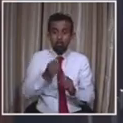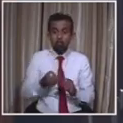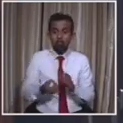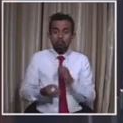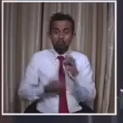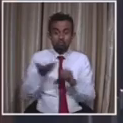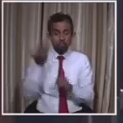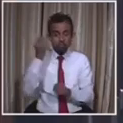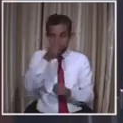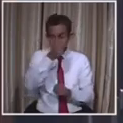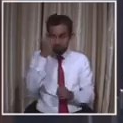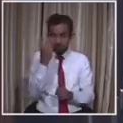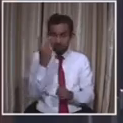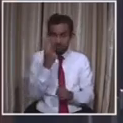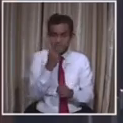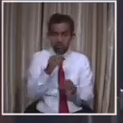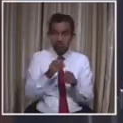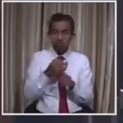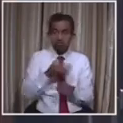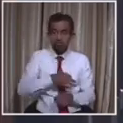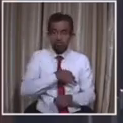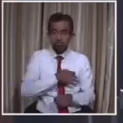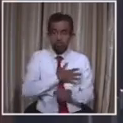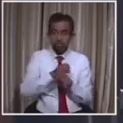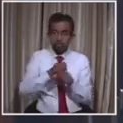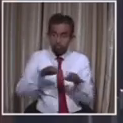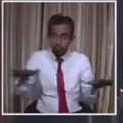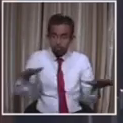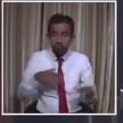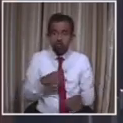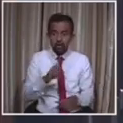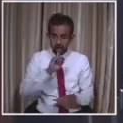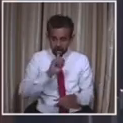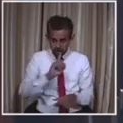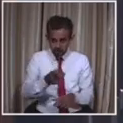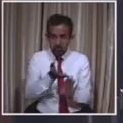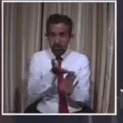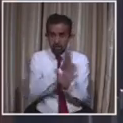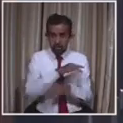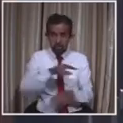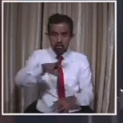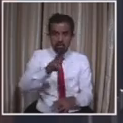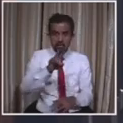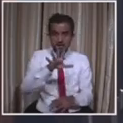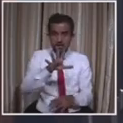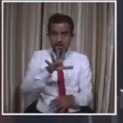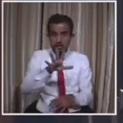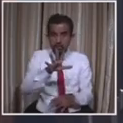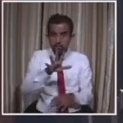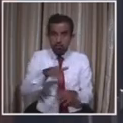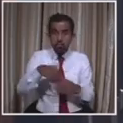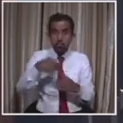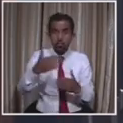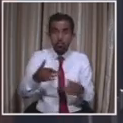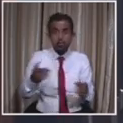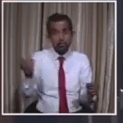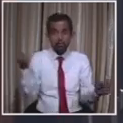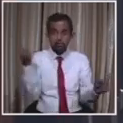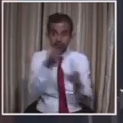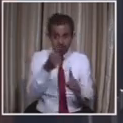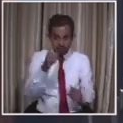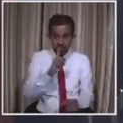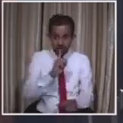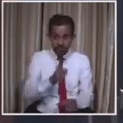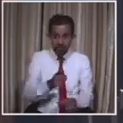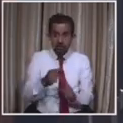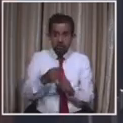මාස දෙක තුනේම. ඔබතුමාට මං කිව්වා මෙහෙම ගියොත්ින් 225ටම ඕවර්සේල් එකේ ගුටි ගන්න වෙනවා කියලා. ඔබතුමා පෞද්ගලික